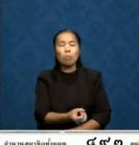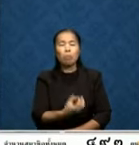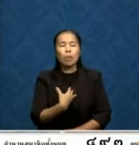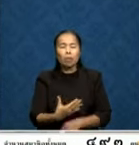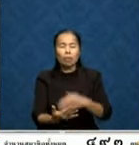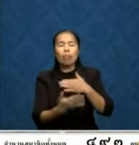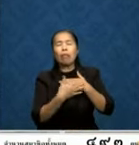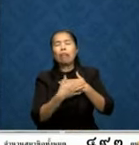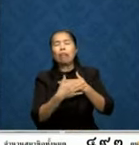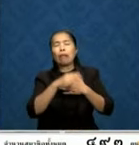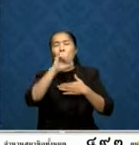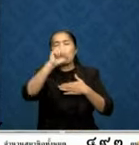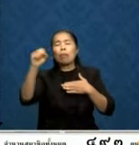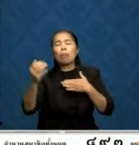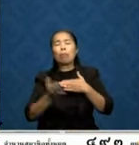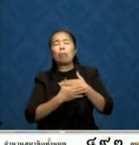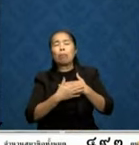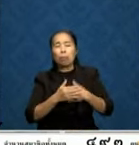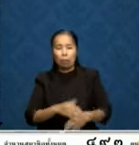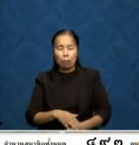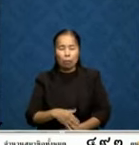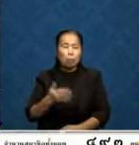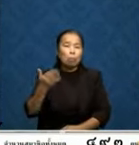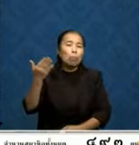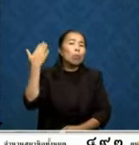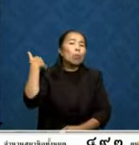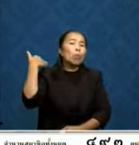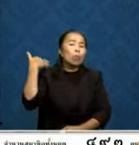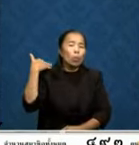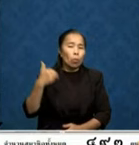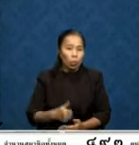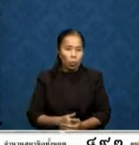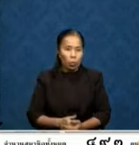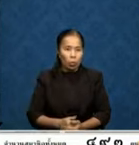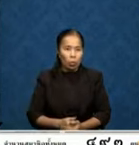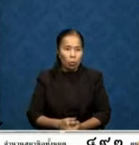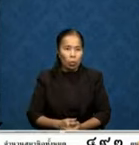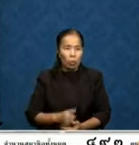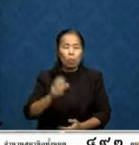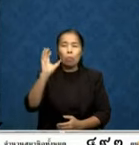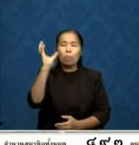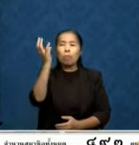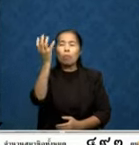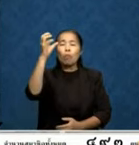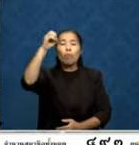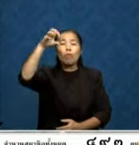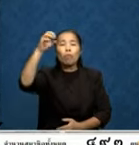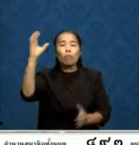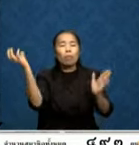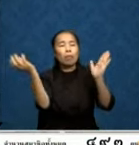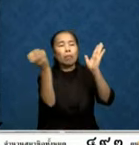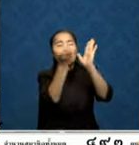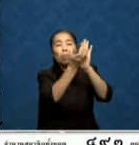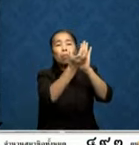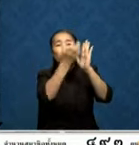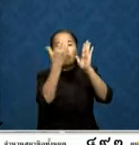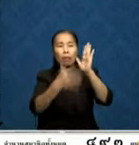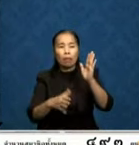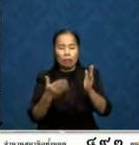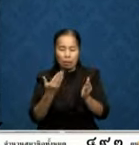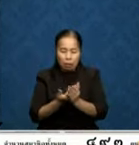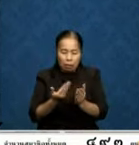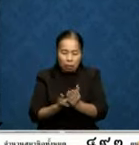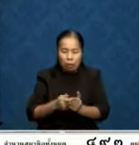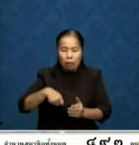ทนในอดีตหม้อไฟฟ้ากว่าจะตัดเดือน2เดือนหรือเดือนที่3